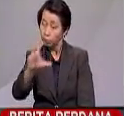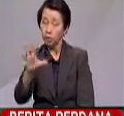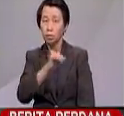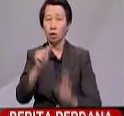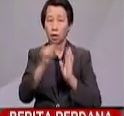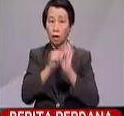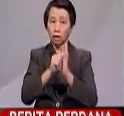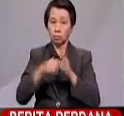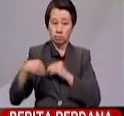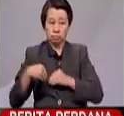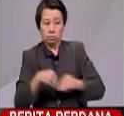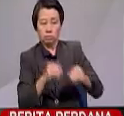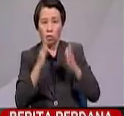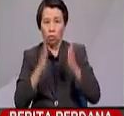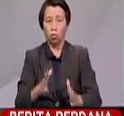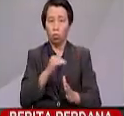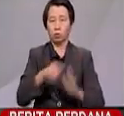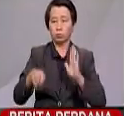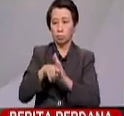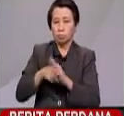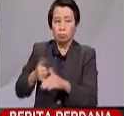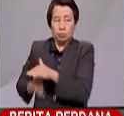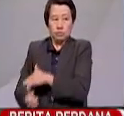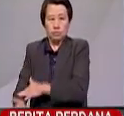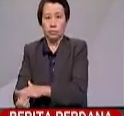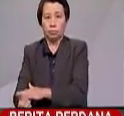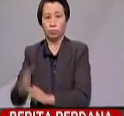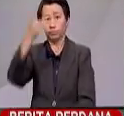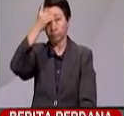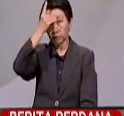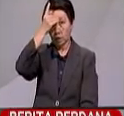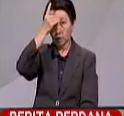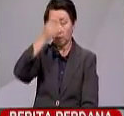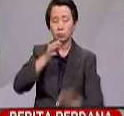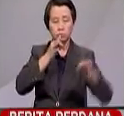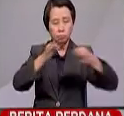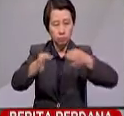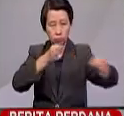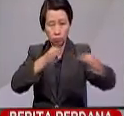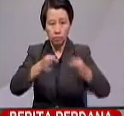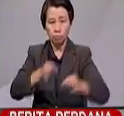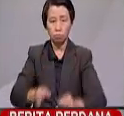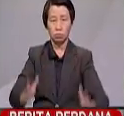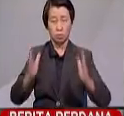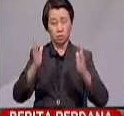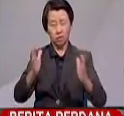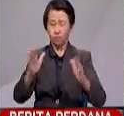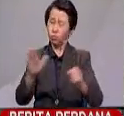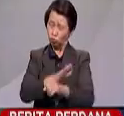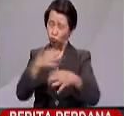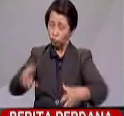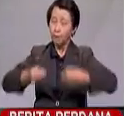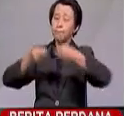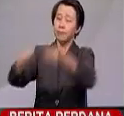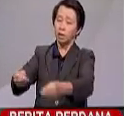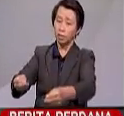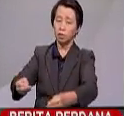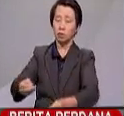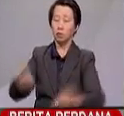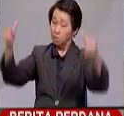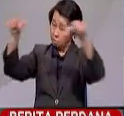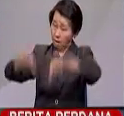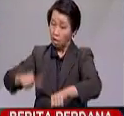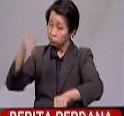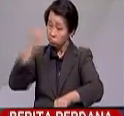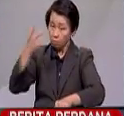Akta Pemerdagangan Orang dan Anti Penyeludupan. Datuk Khairul Zaimi menjelaskan tempoh yang secukupnya telah diberi.